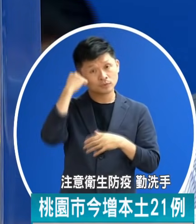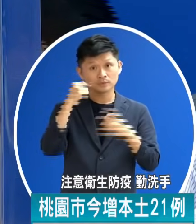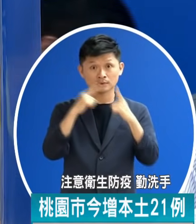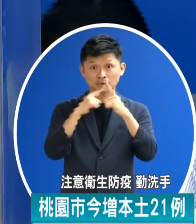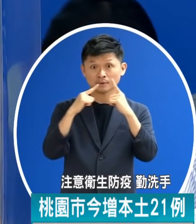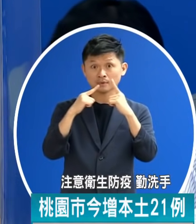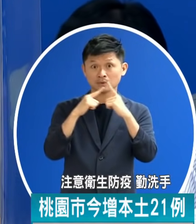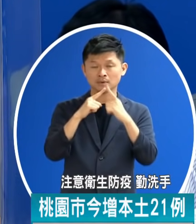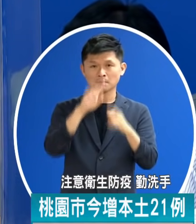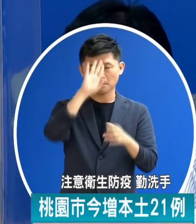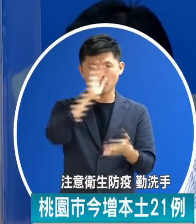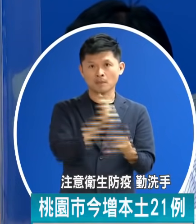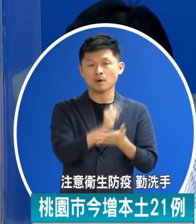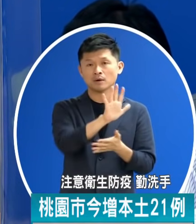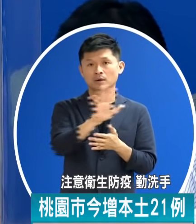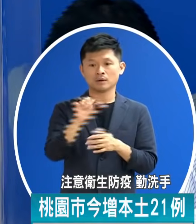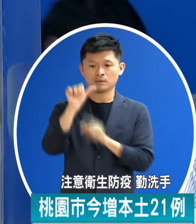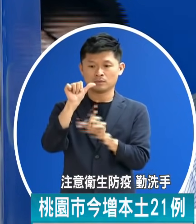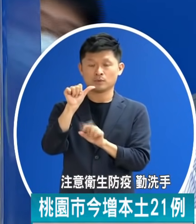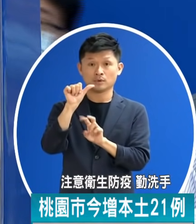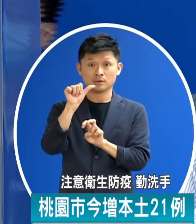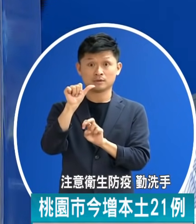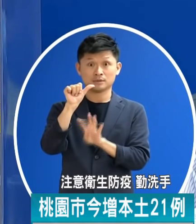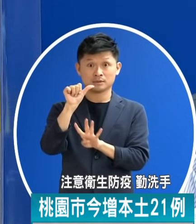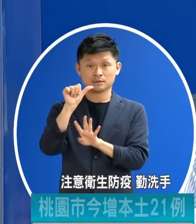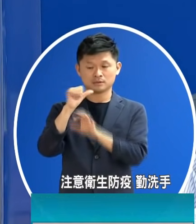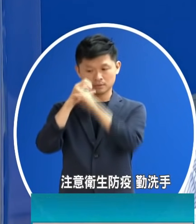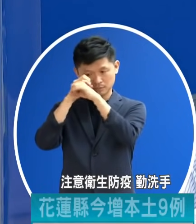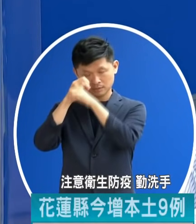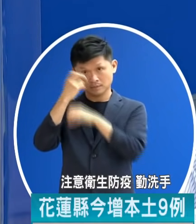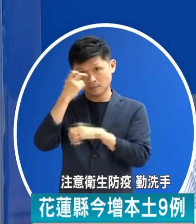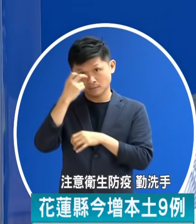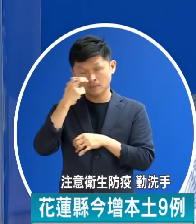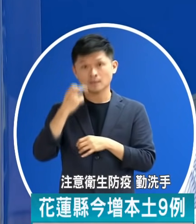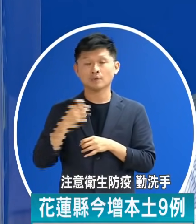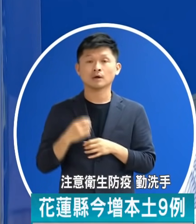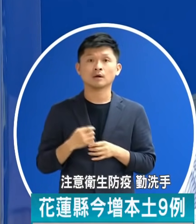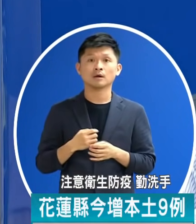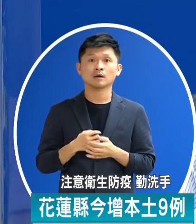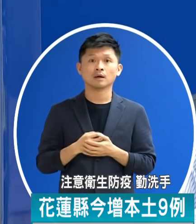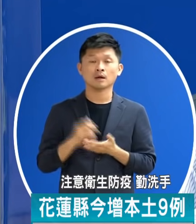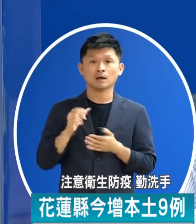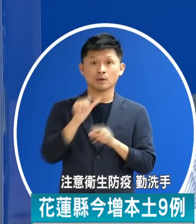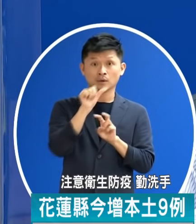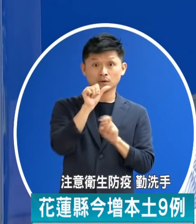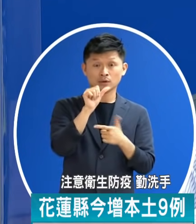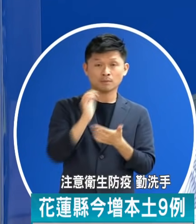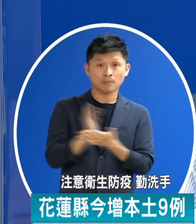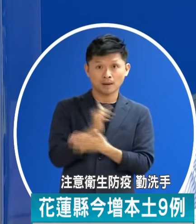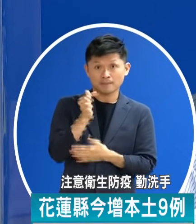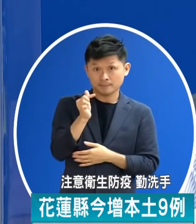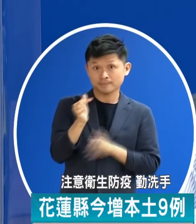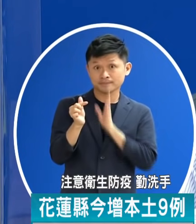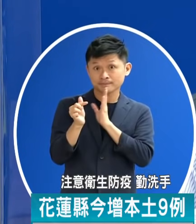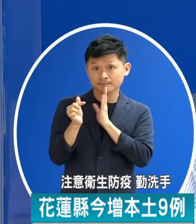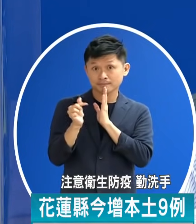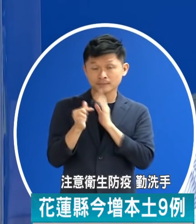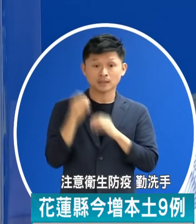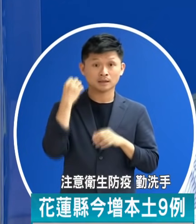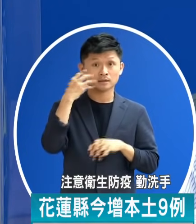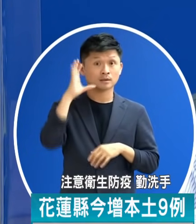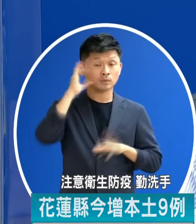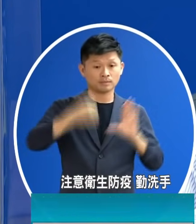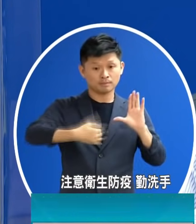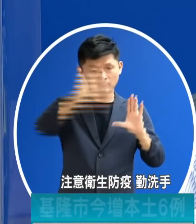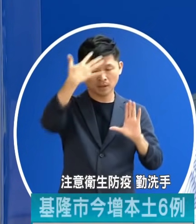确诊所以5月24号裁检，那5月16号也研判确诊，然后看起来跟那个新闻